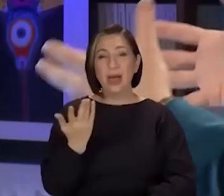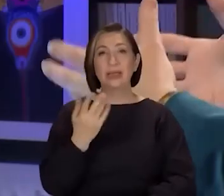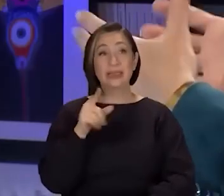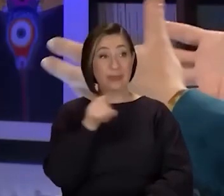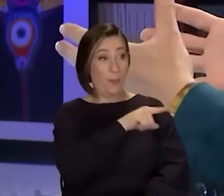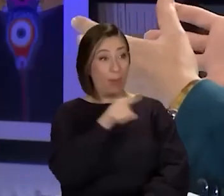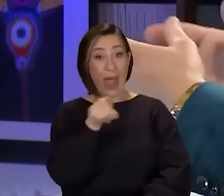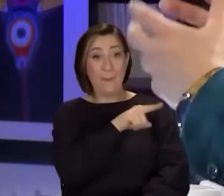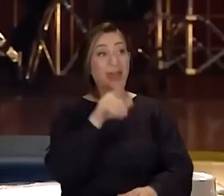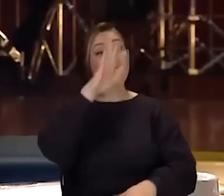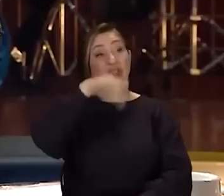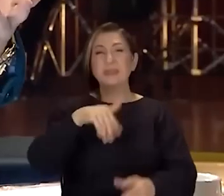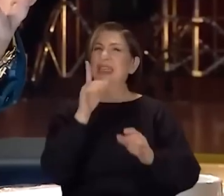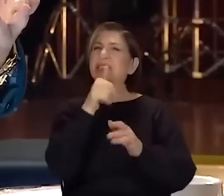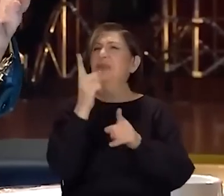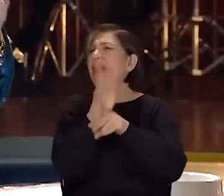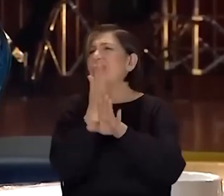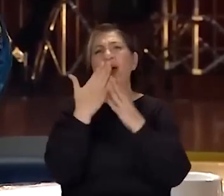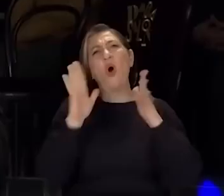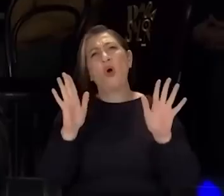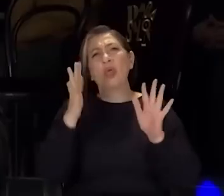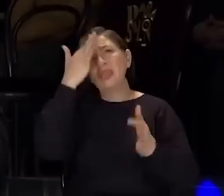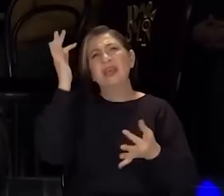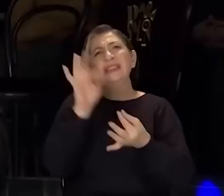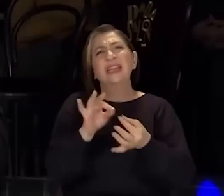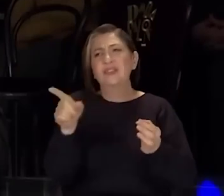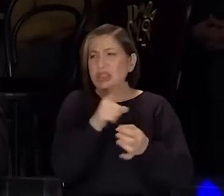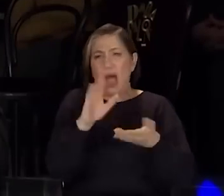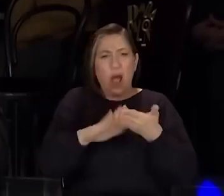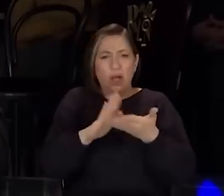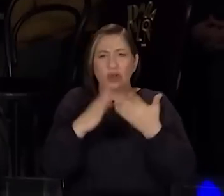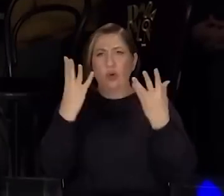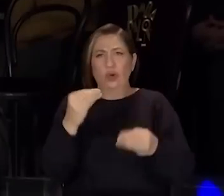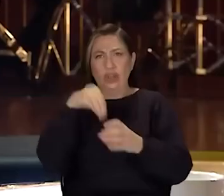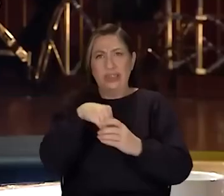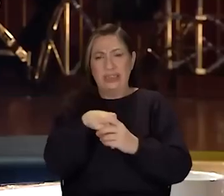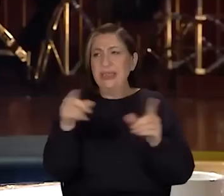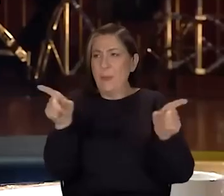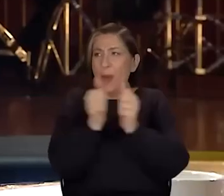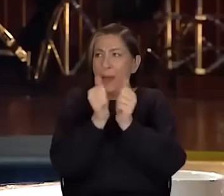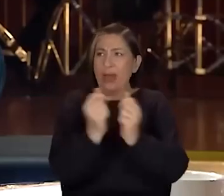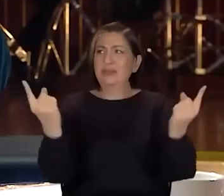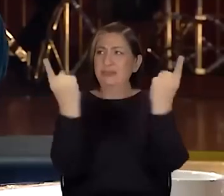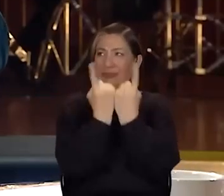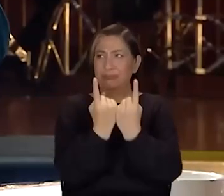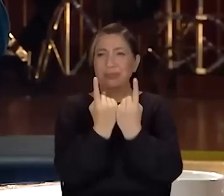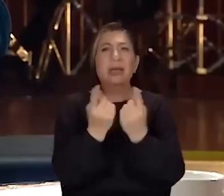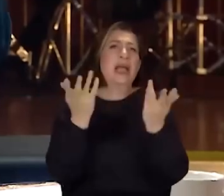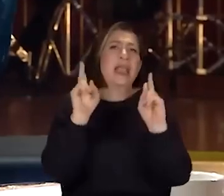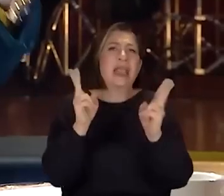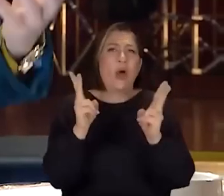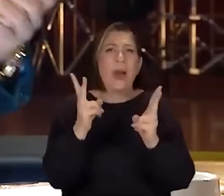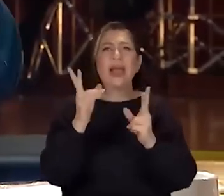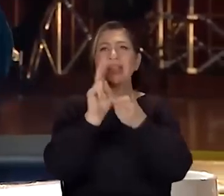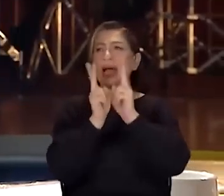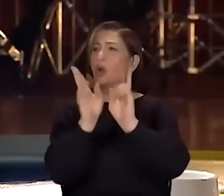sizi beraber çağırmamızın hiçbir nedeni yok. Yani değil mi? Siz arkadaş olduğunuz için sizi beraber çağırdık. Yani genelde mesela işte